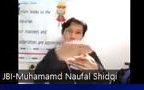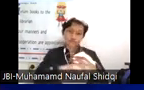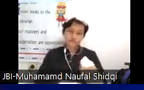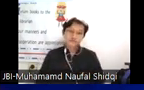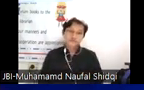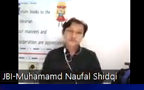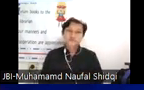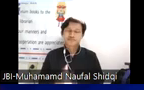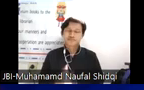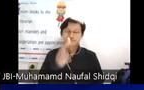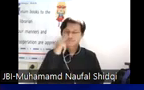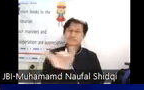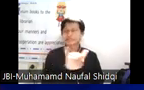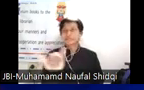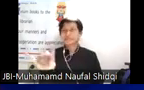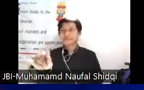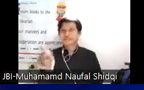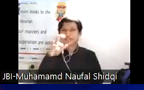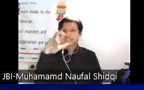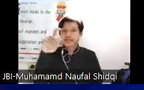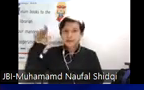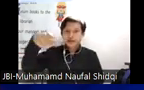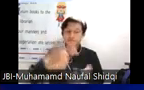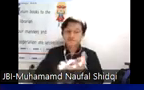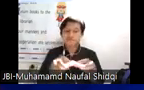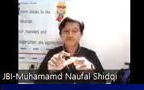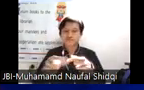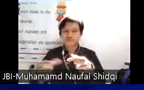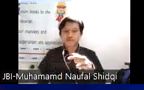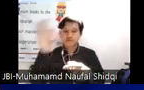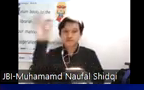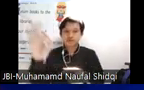klik install nah ini dibaca untuk proses instalasinya